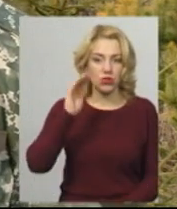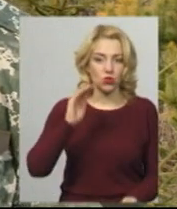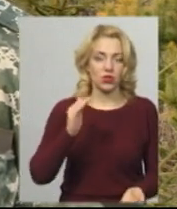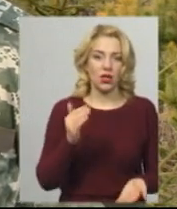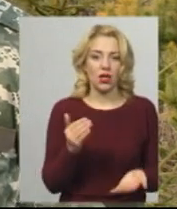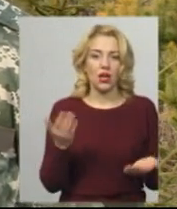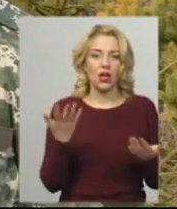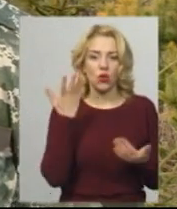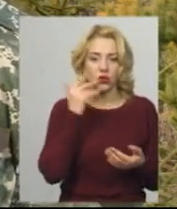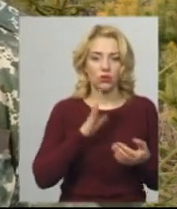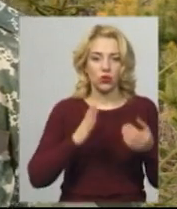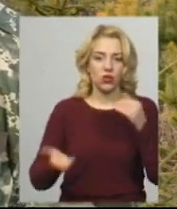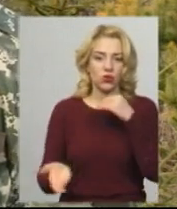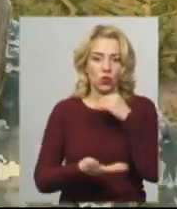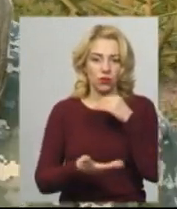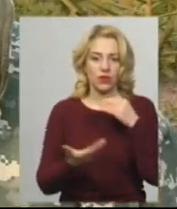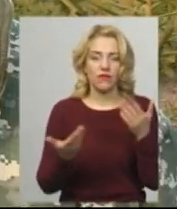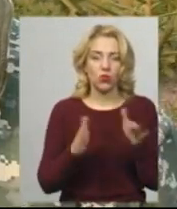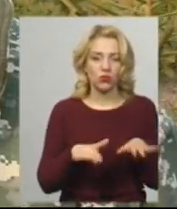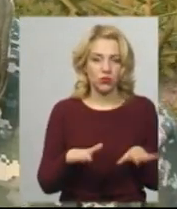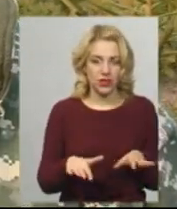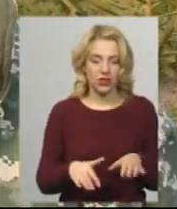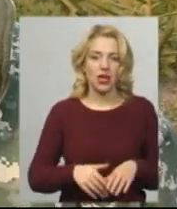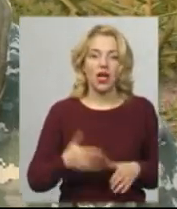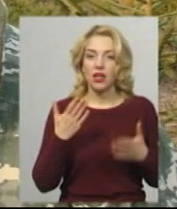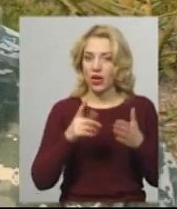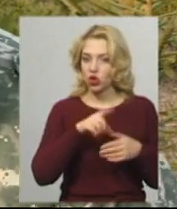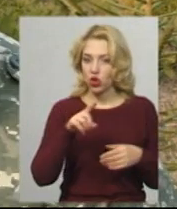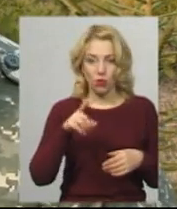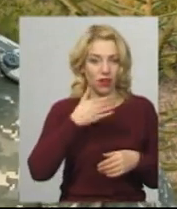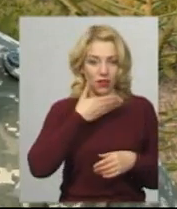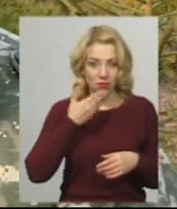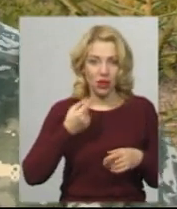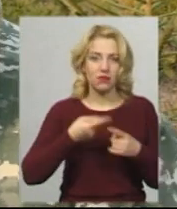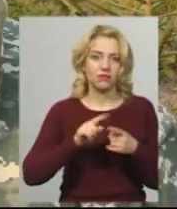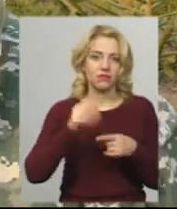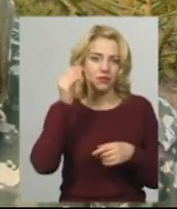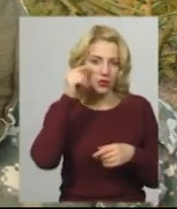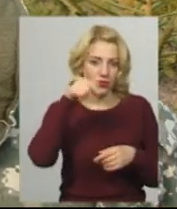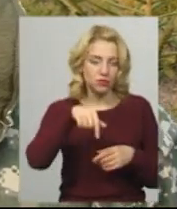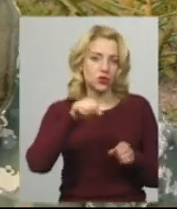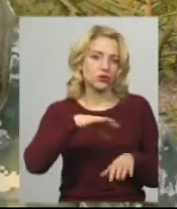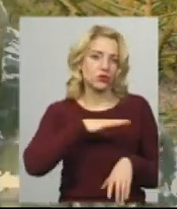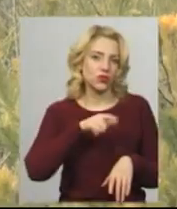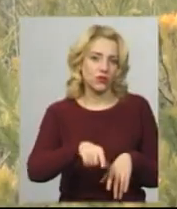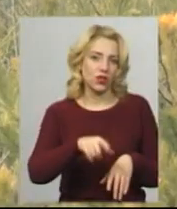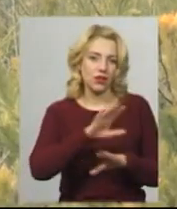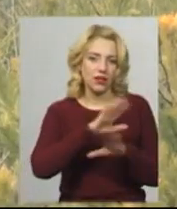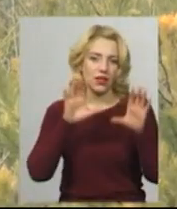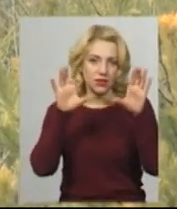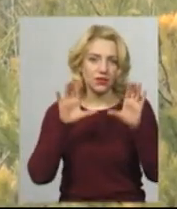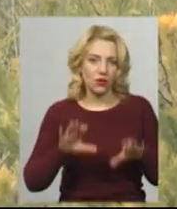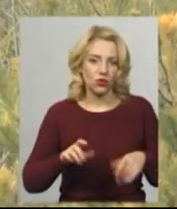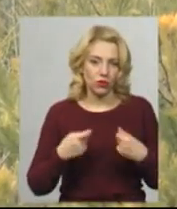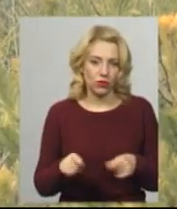була заготовлена навіть. В якому місці. Якщо номера немає, значить тоді є підозра, що вона заготовлена, можливо, нелегально.